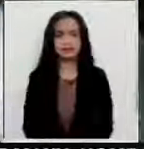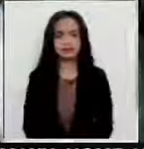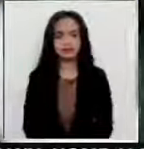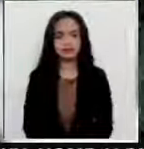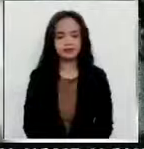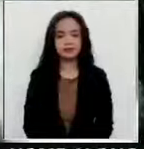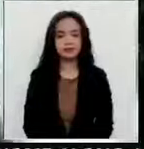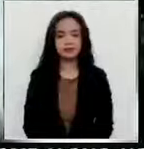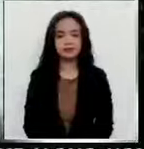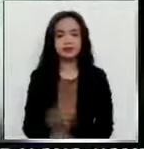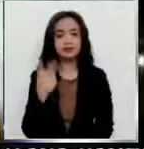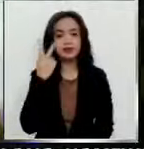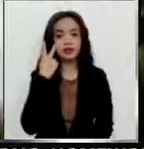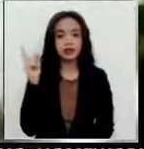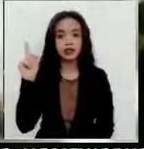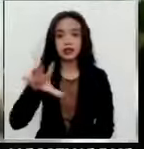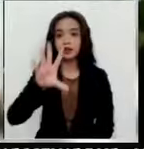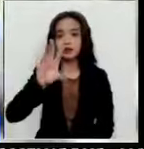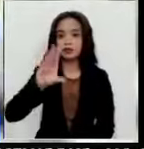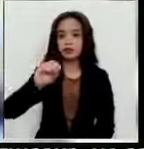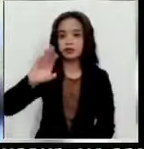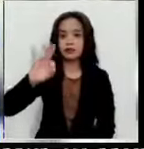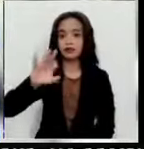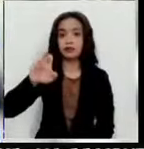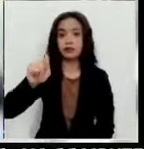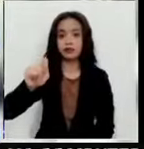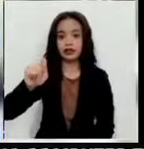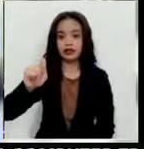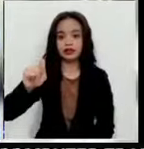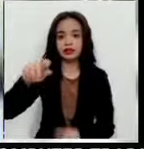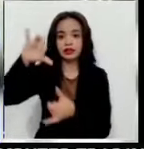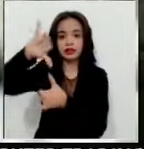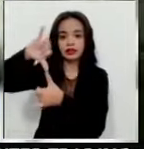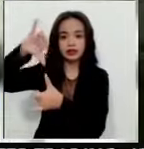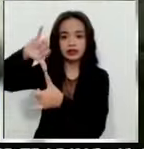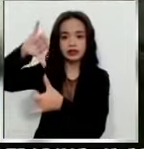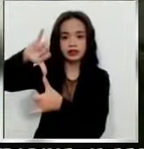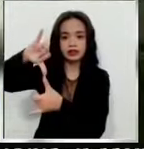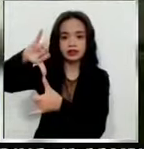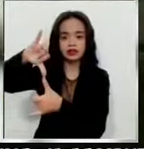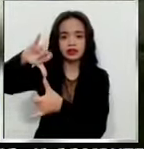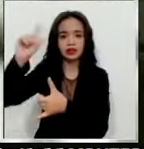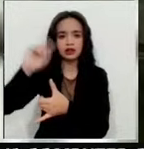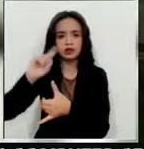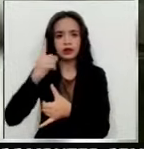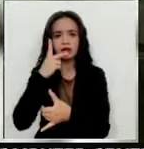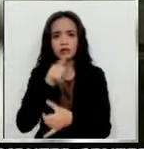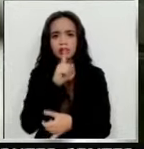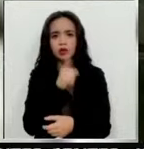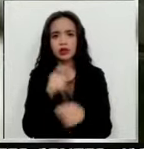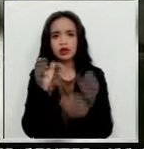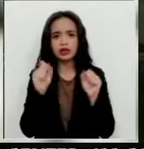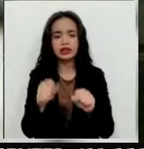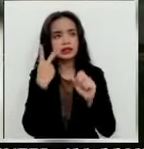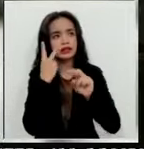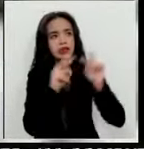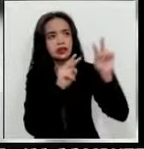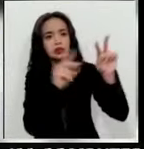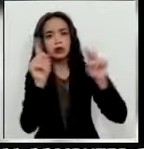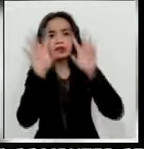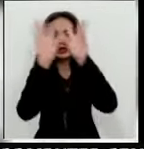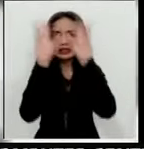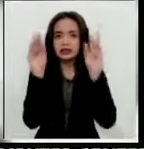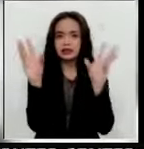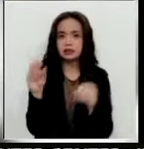Sa taas nitong 50 talampakan at sa dami ng kumukuti-kutitap nitong ilaw, talaga namang mapapatingala ka sa Christmas tree ng Kapitolyo